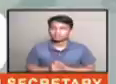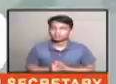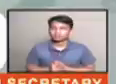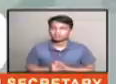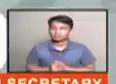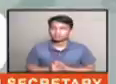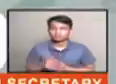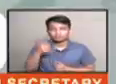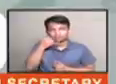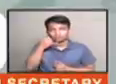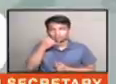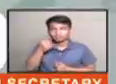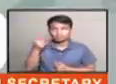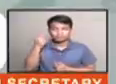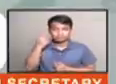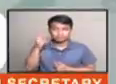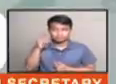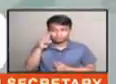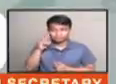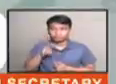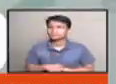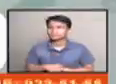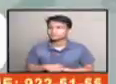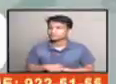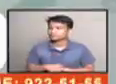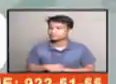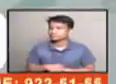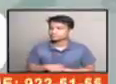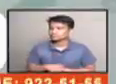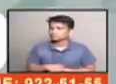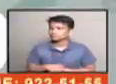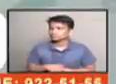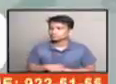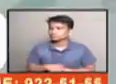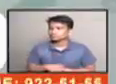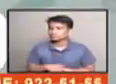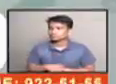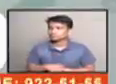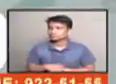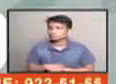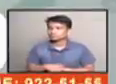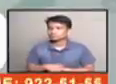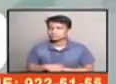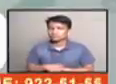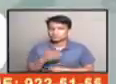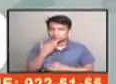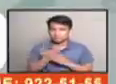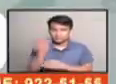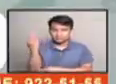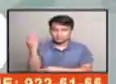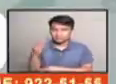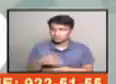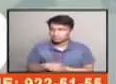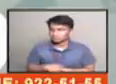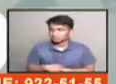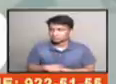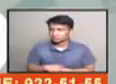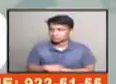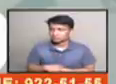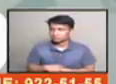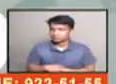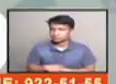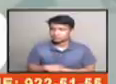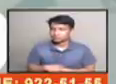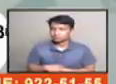mahagilap. Nasa linyang telepono si Kale Velasquez, nagreklamo. Magandang tanghali po sa inyo, Mr. Velasquez.